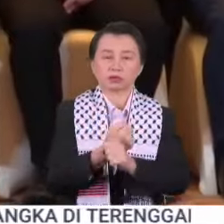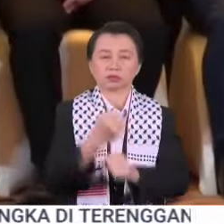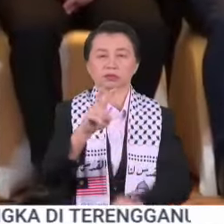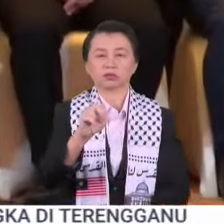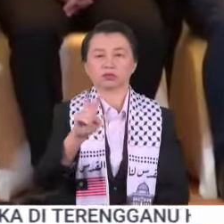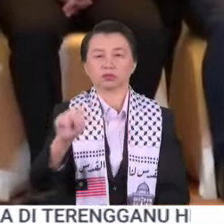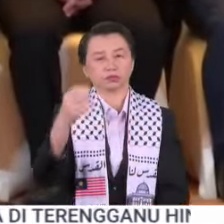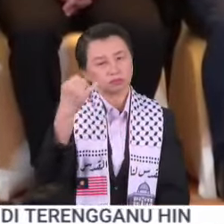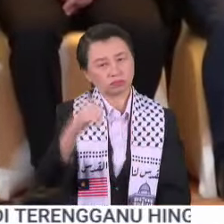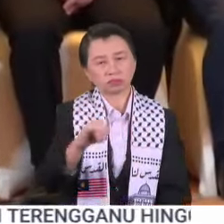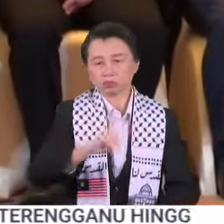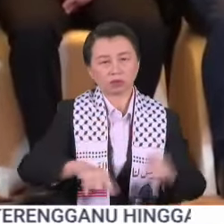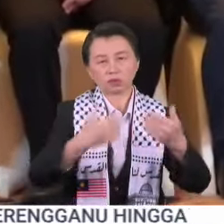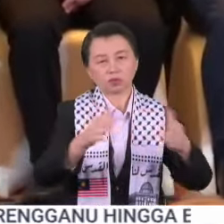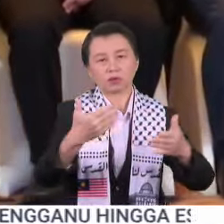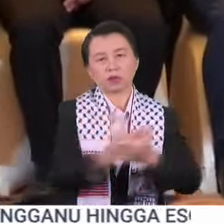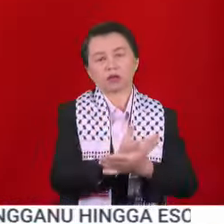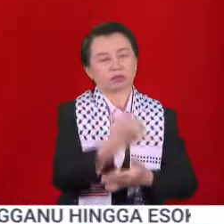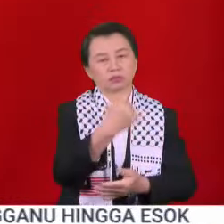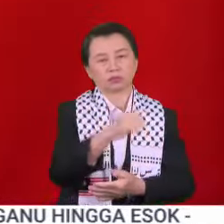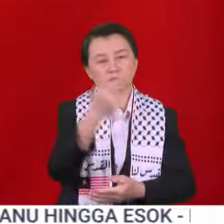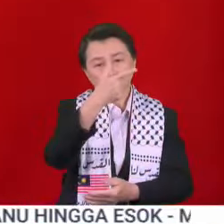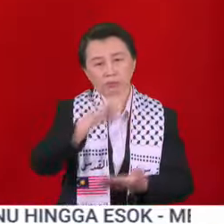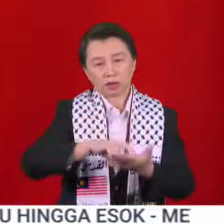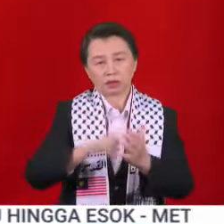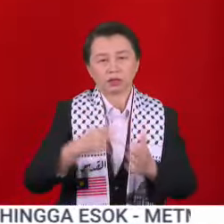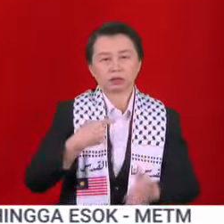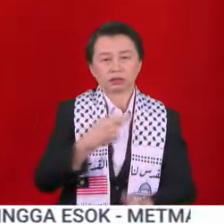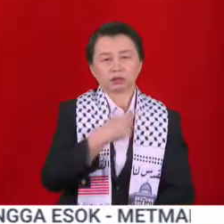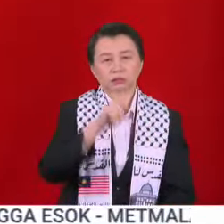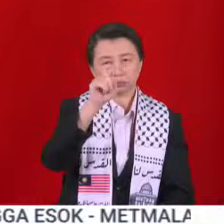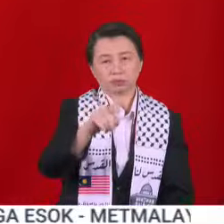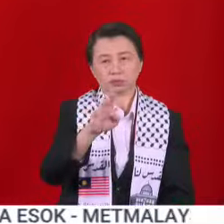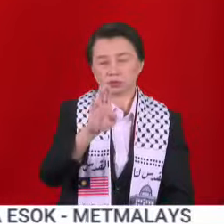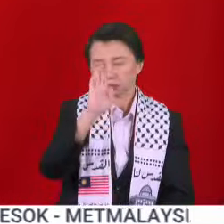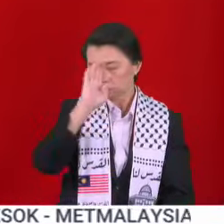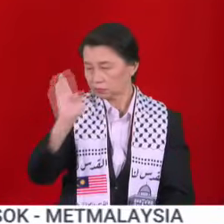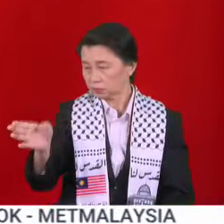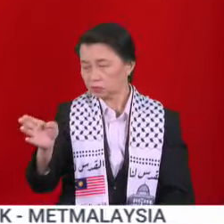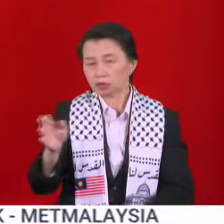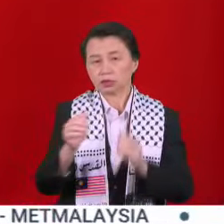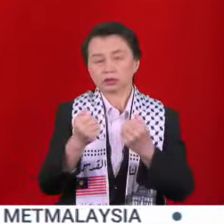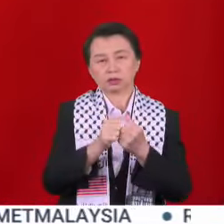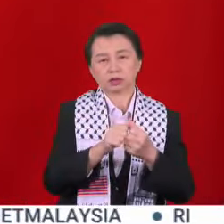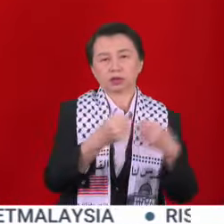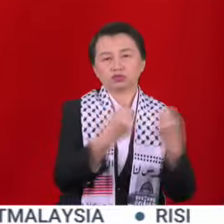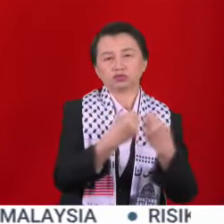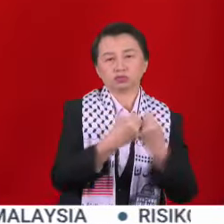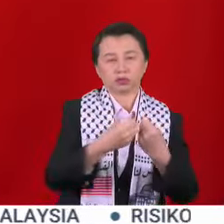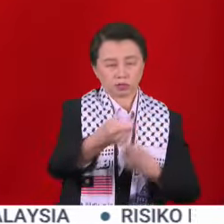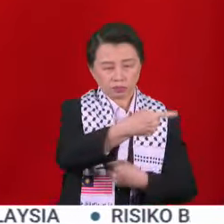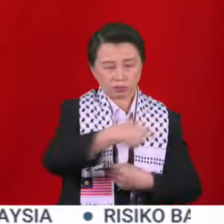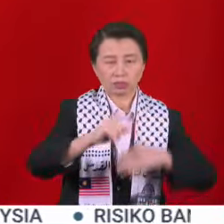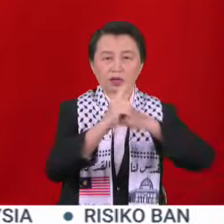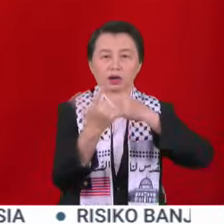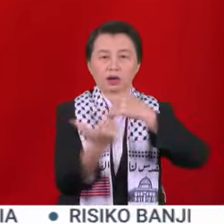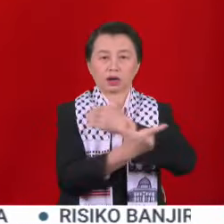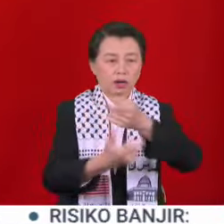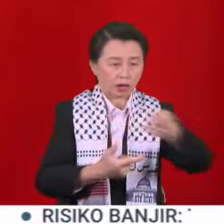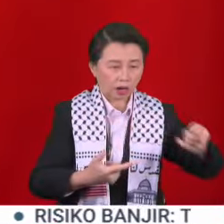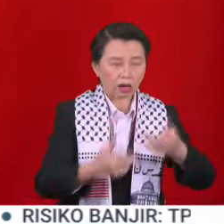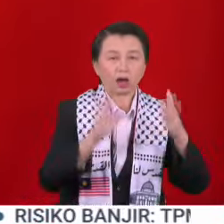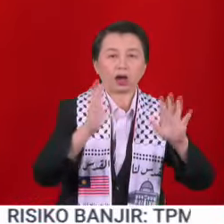2020. Maknanya kita kena fokuskan dengan jumlah yang ada itu, ladang yang dah ada,